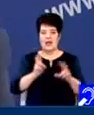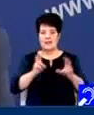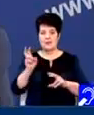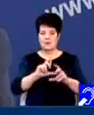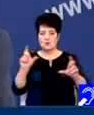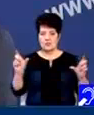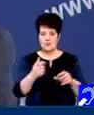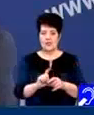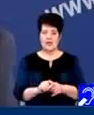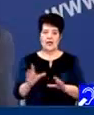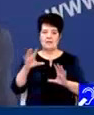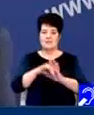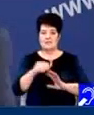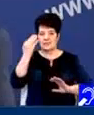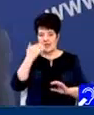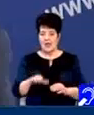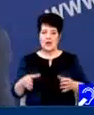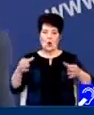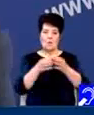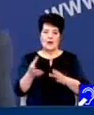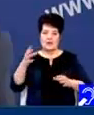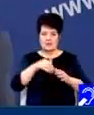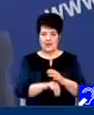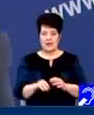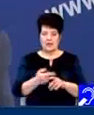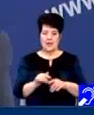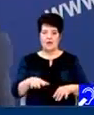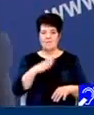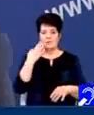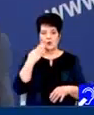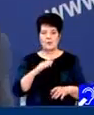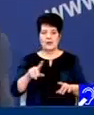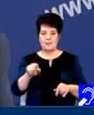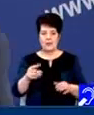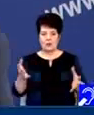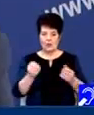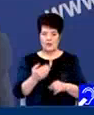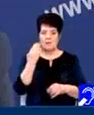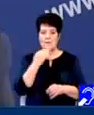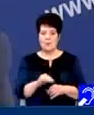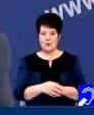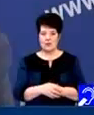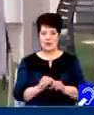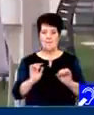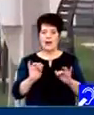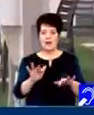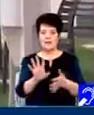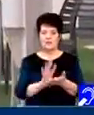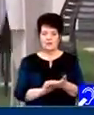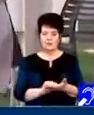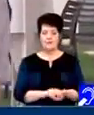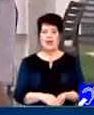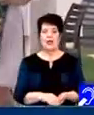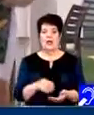la anumite investiții străine, companii străine care au investit în România pentru a prelua cele mai bune practici. În prima